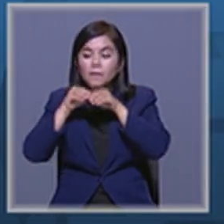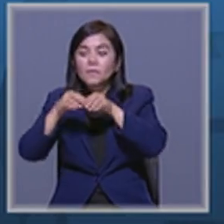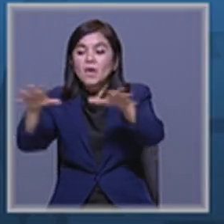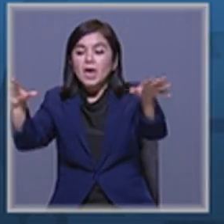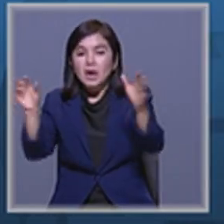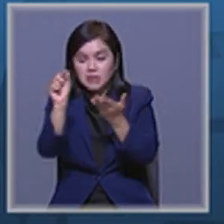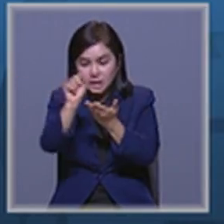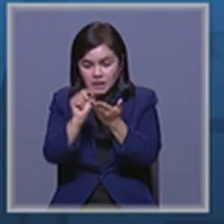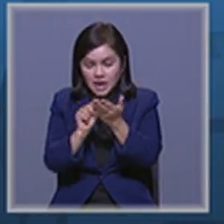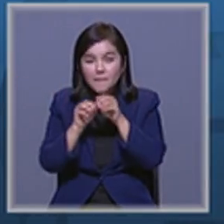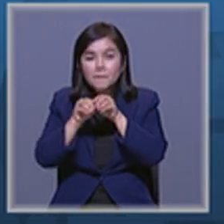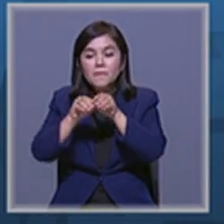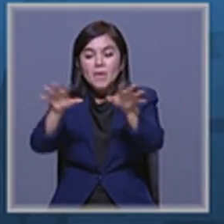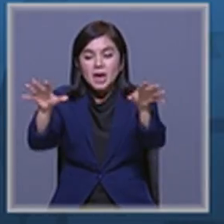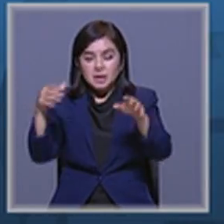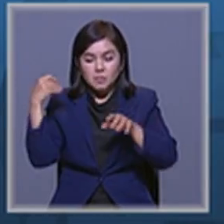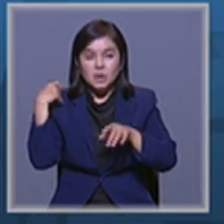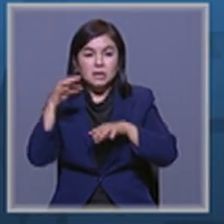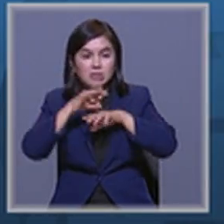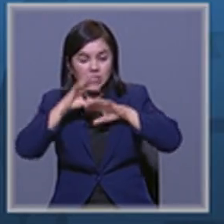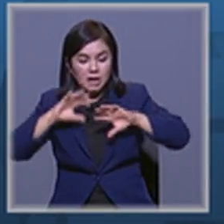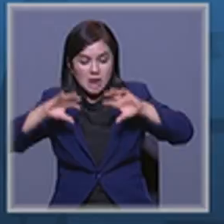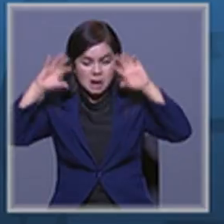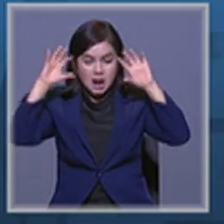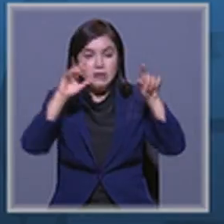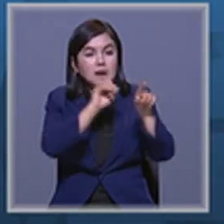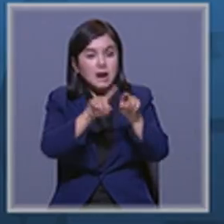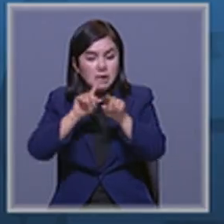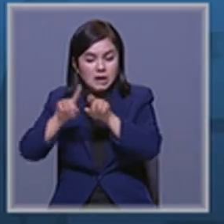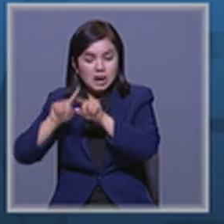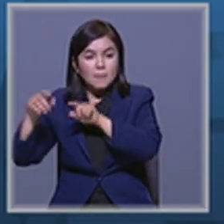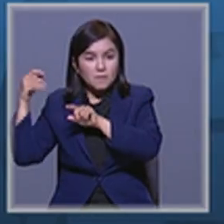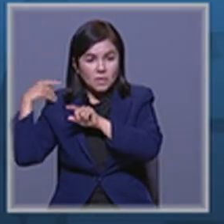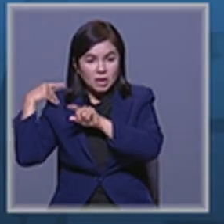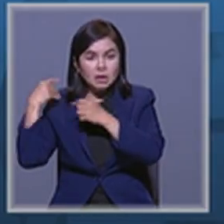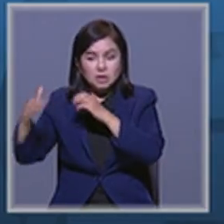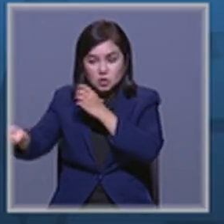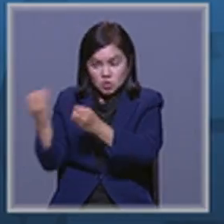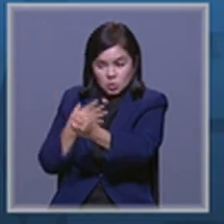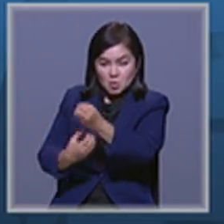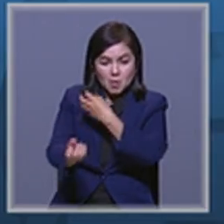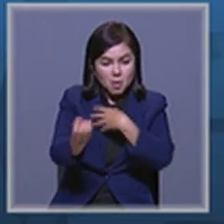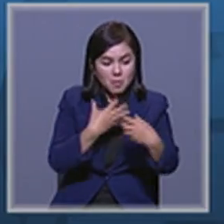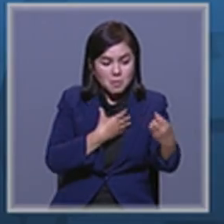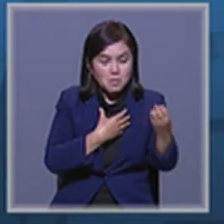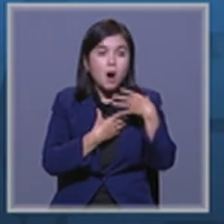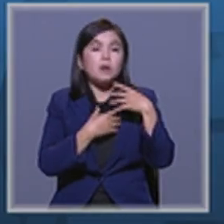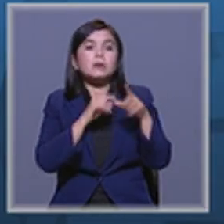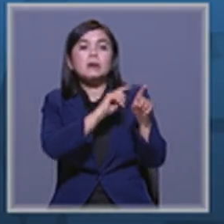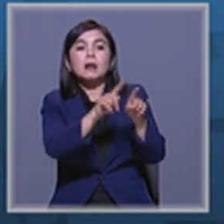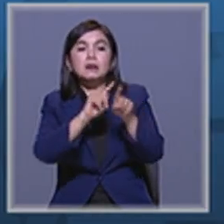ทความมันนี้ออกไปนะครับก็มีข้าราชการหลายๆท่านส่งข้อมูลมานะครับท่านก็บอกว่าไอ้สิ่งเ